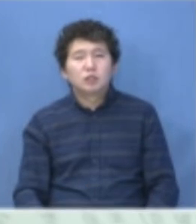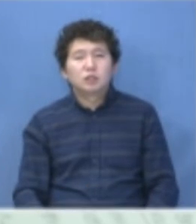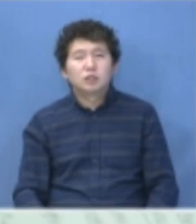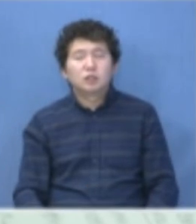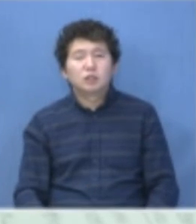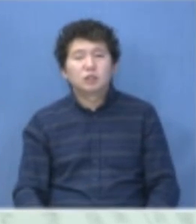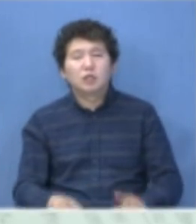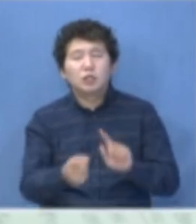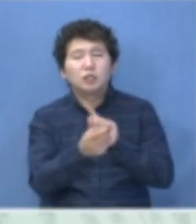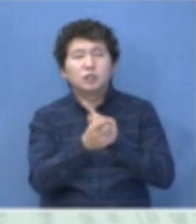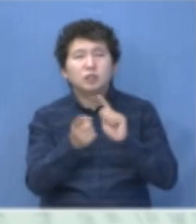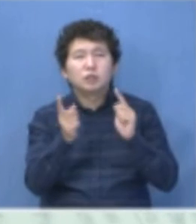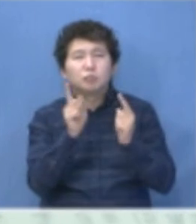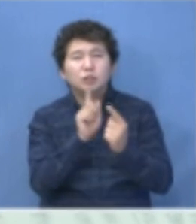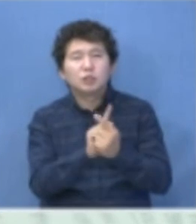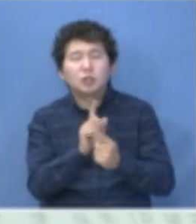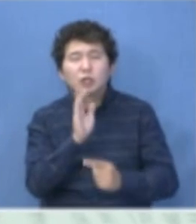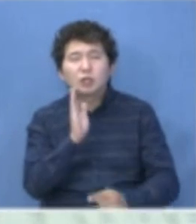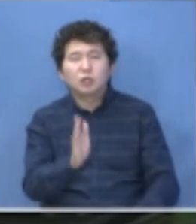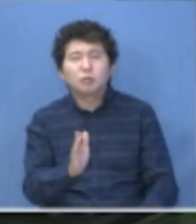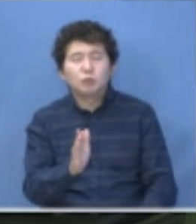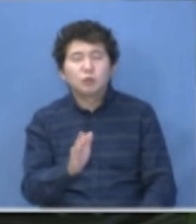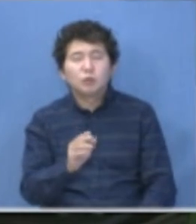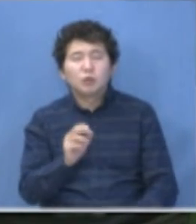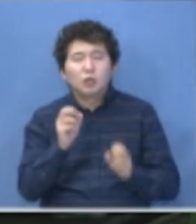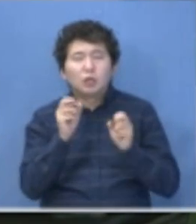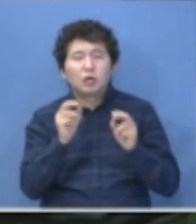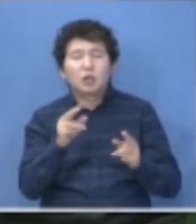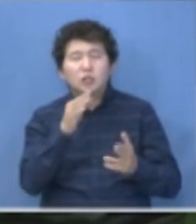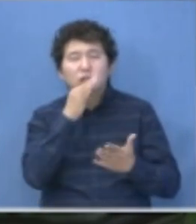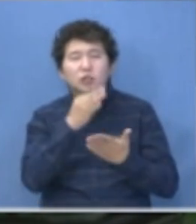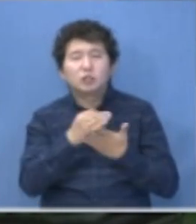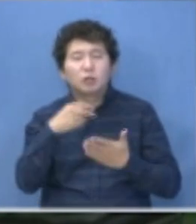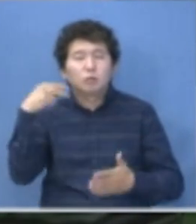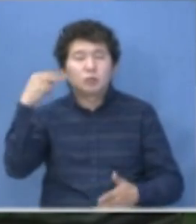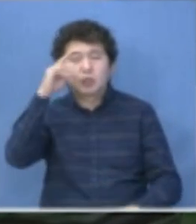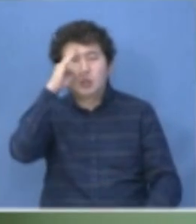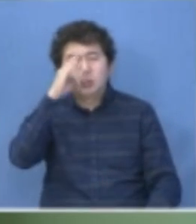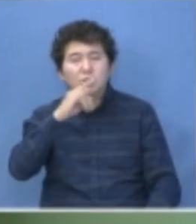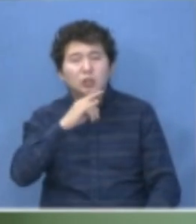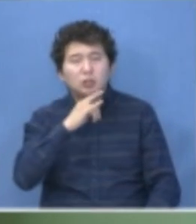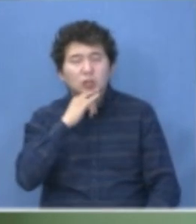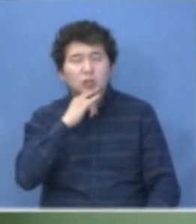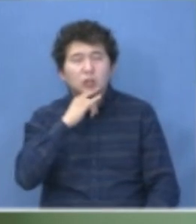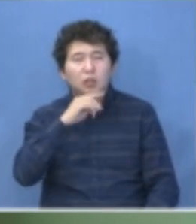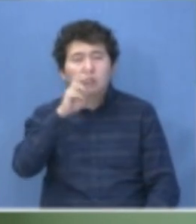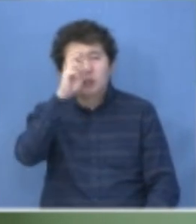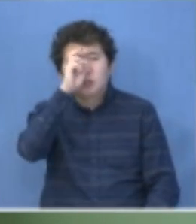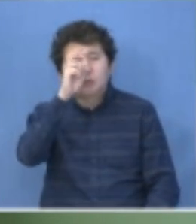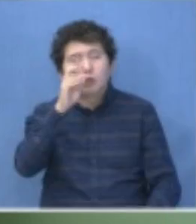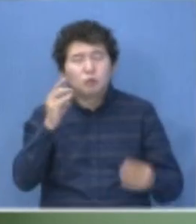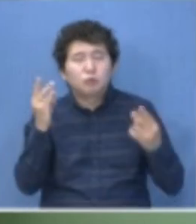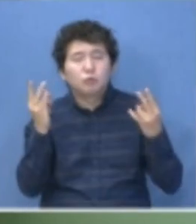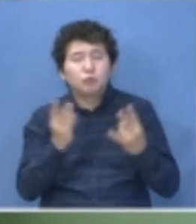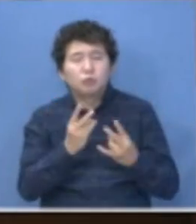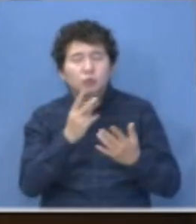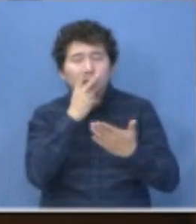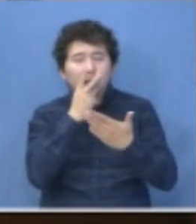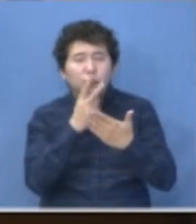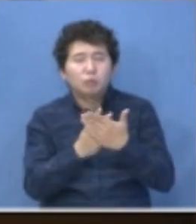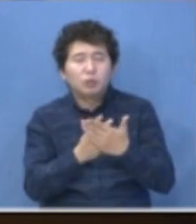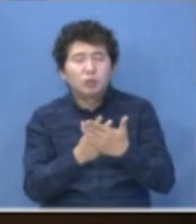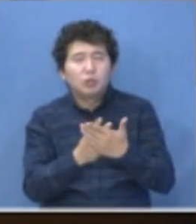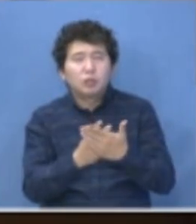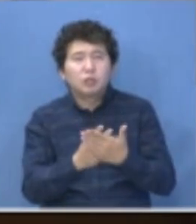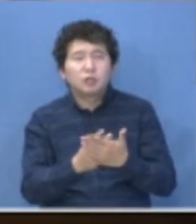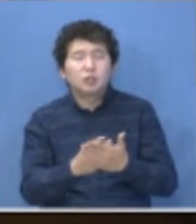ряд изменений, и теперь, как поручил в ходе послания глава государства, правительству предстоит ни много ни мало пересмотреть подходы